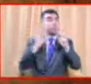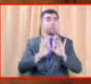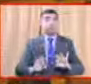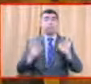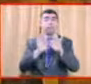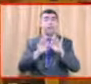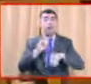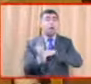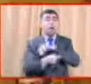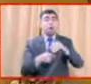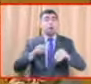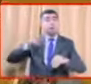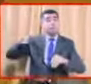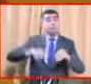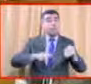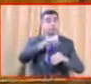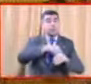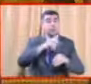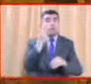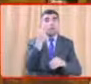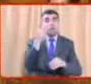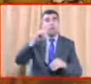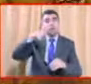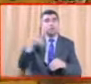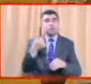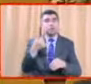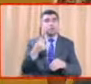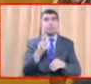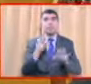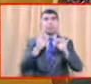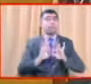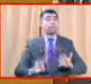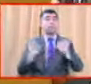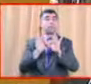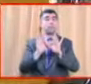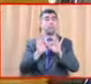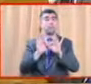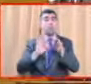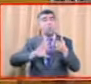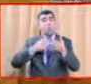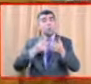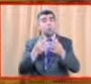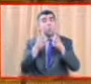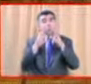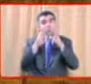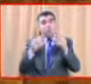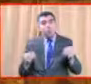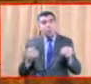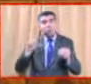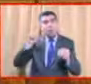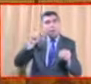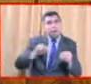حضرية تمتلك هذه الشبكة، لكن عدم الفعالية لضعف الفعالية نظرا لعدم الاعتناء